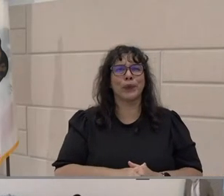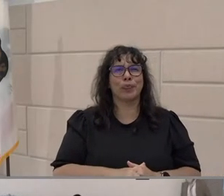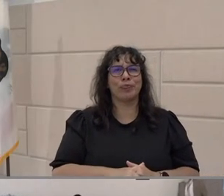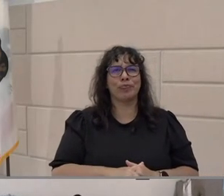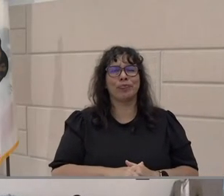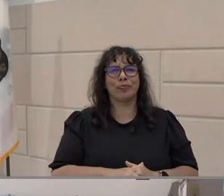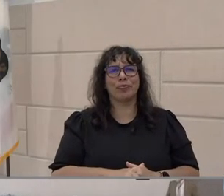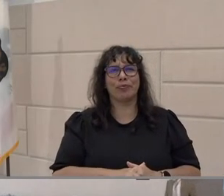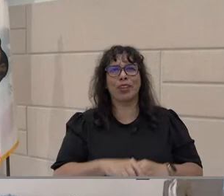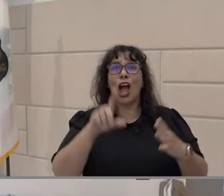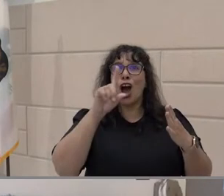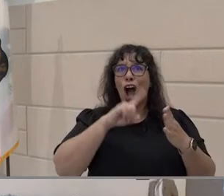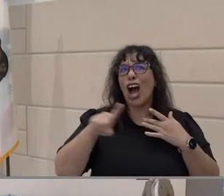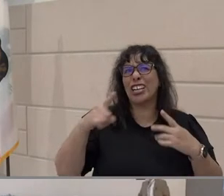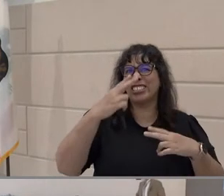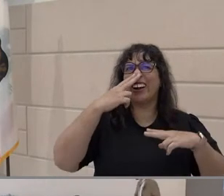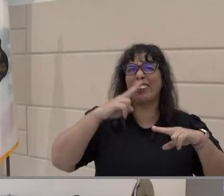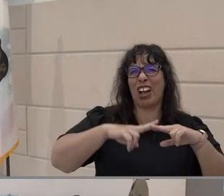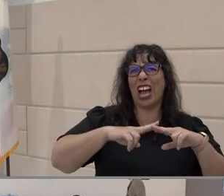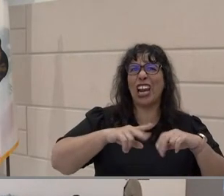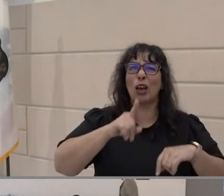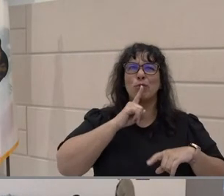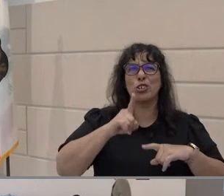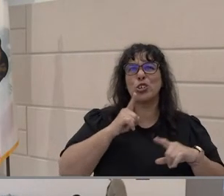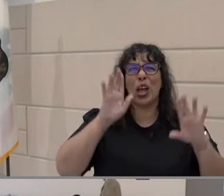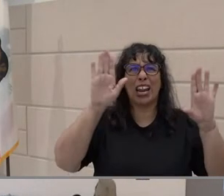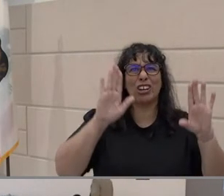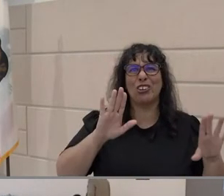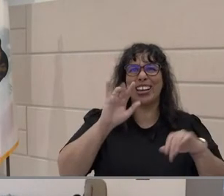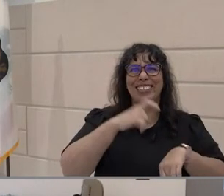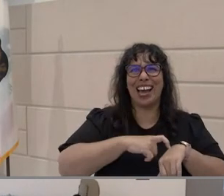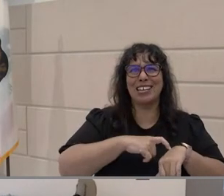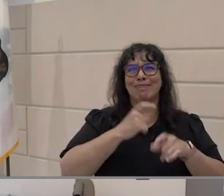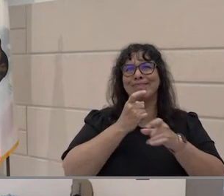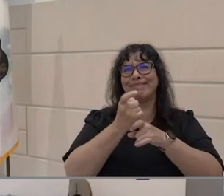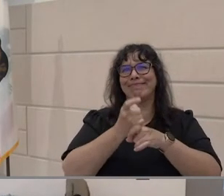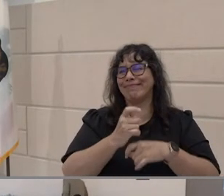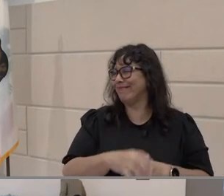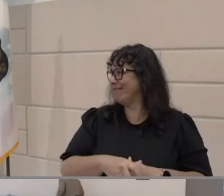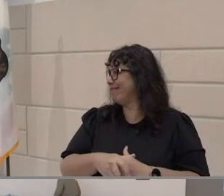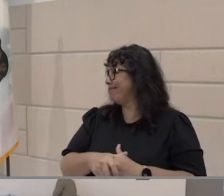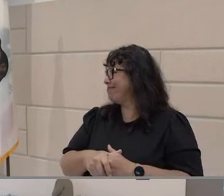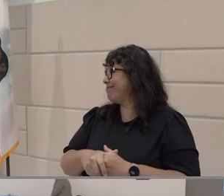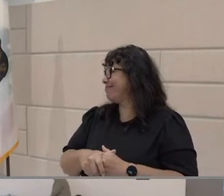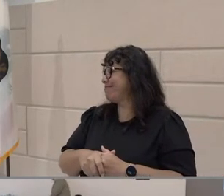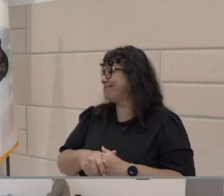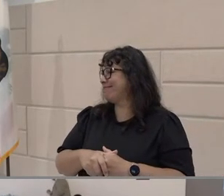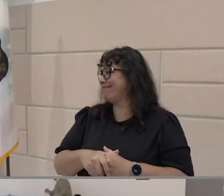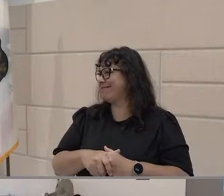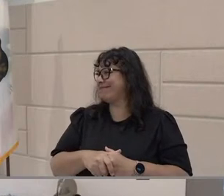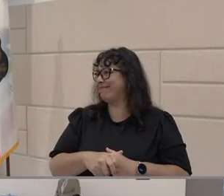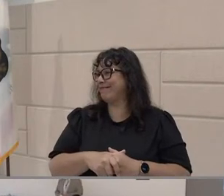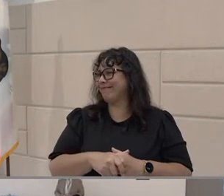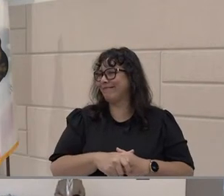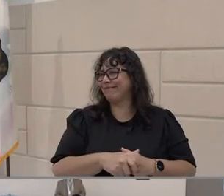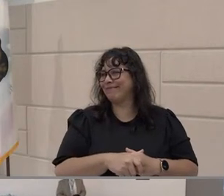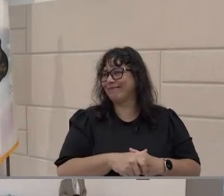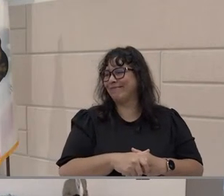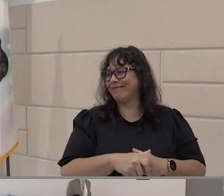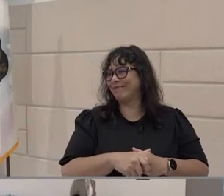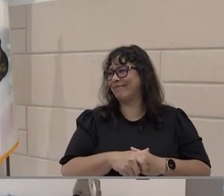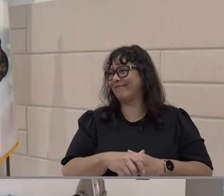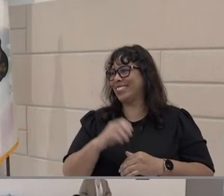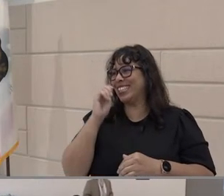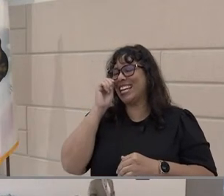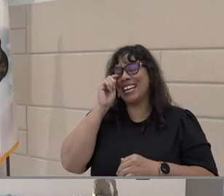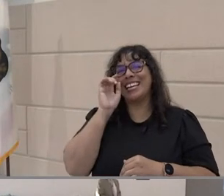ណាបាទការជំរះបញ្ជីជំរះបញ្ជីហ្នឹងគឺវាកិច្ចការមួយដ៏សប្បាយនិយាយលេង